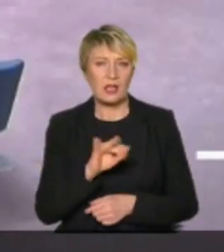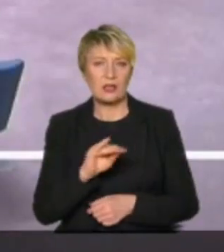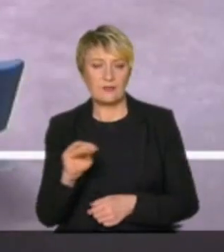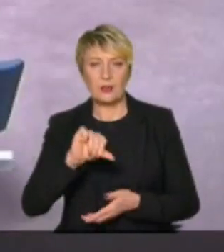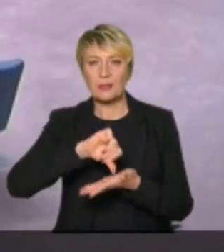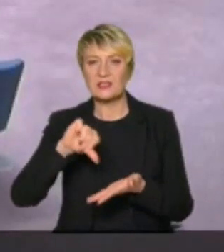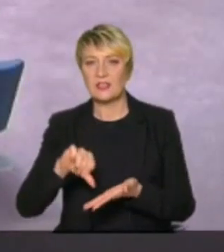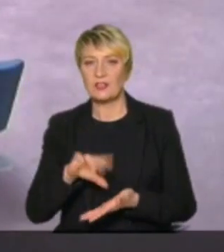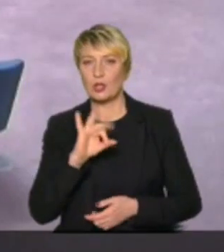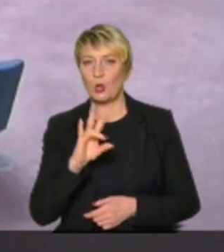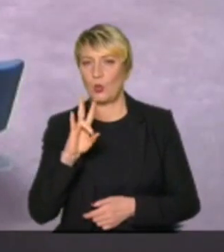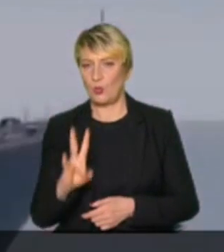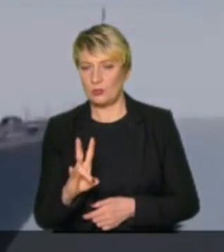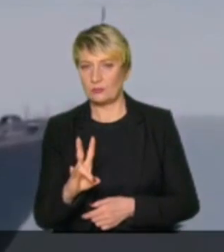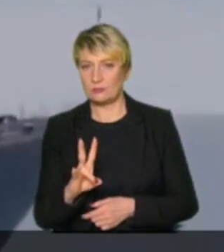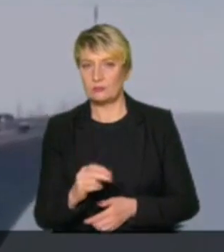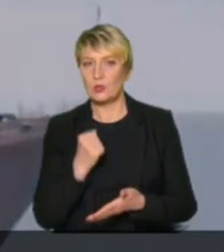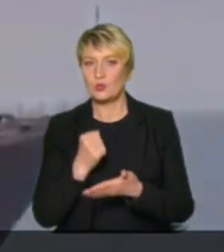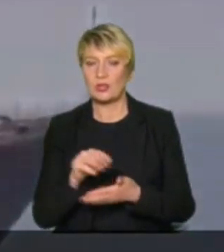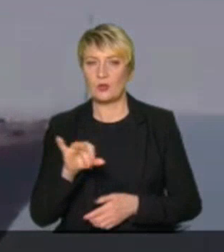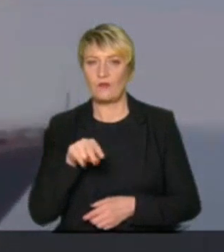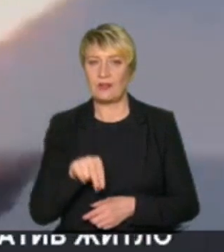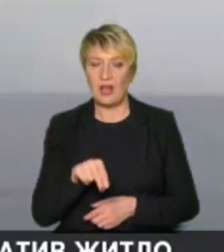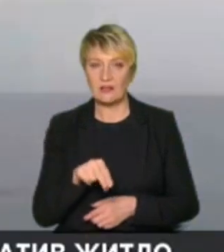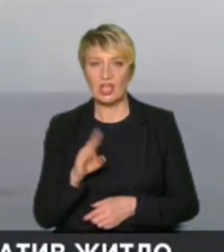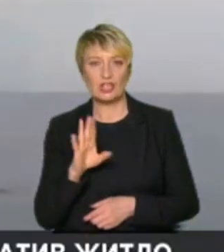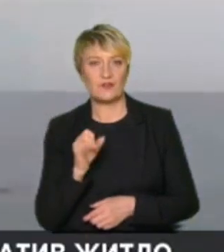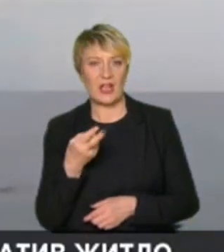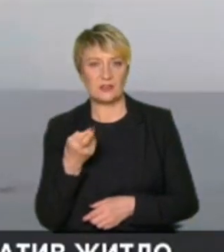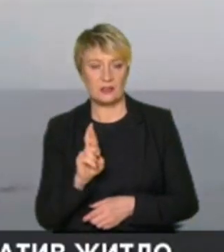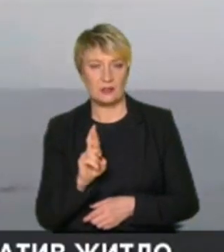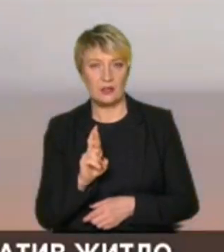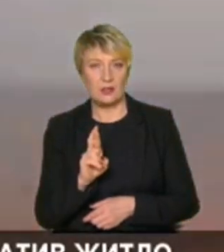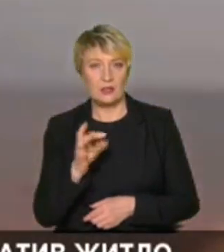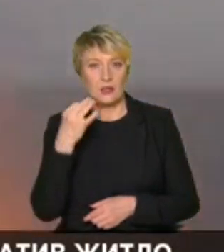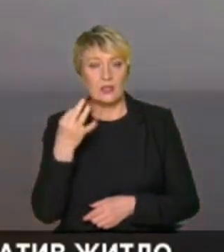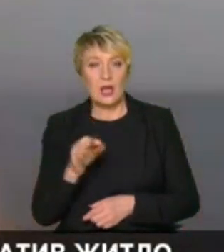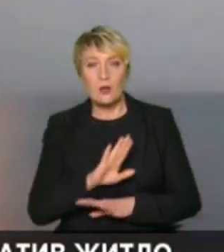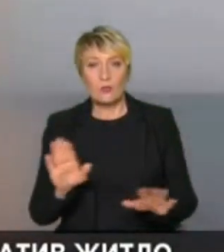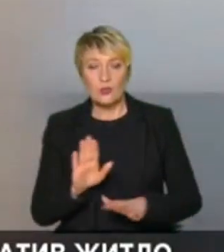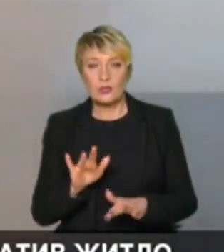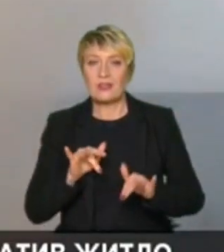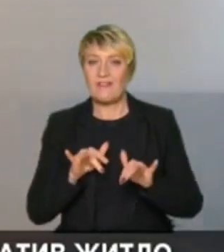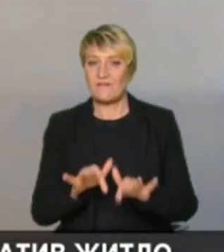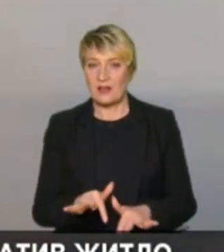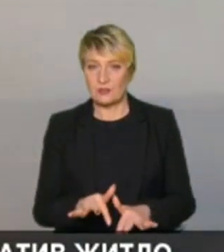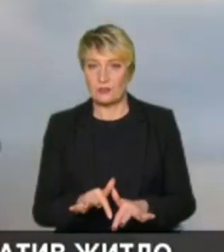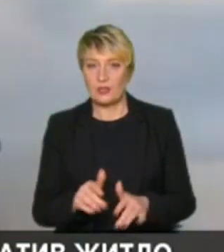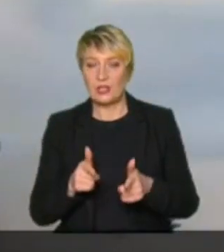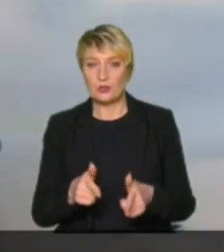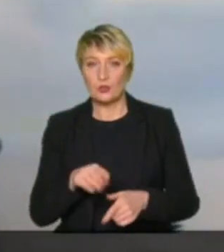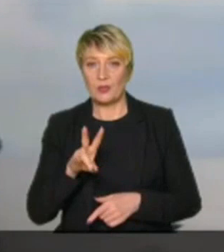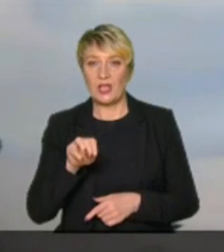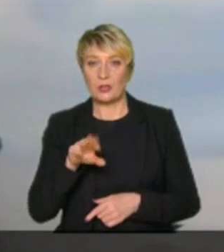ООН. Погрожують ударом Фінляндії і Швеції. Не дай Боже, ці північні країни наважаться на вступ до НАТО.